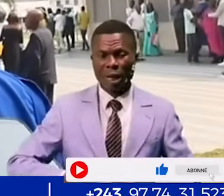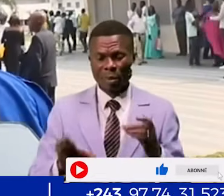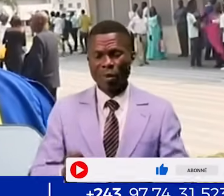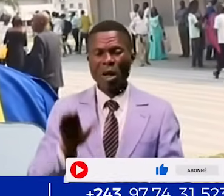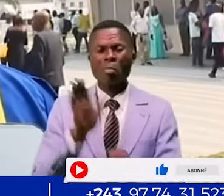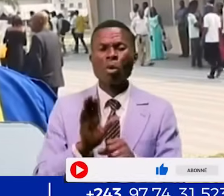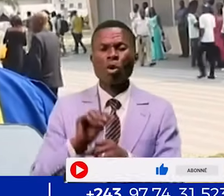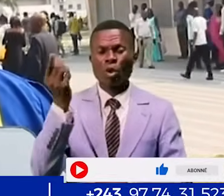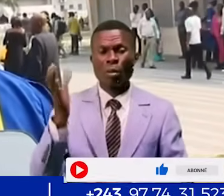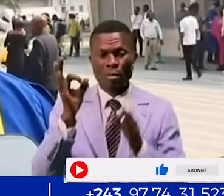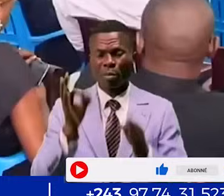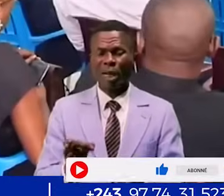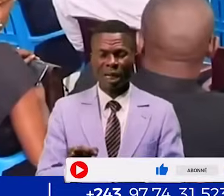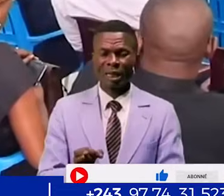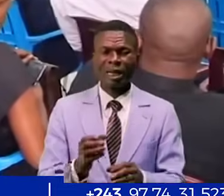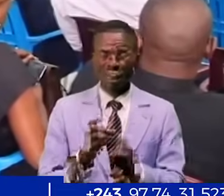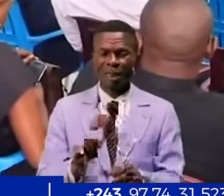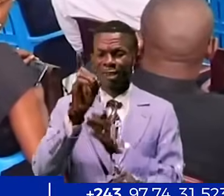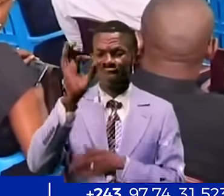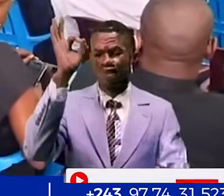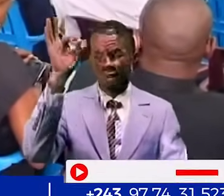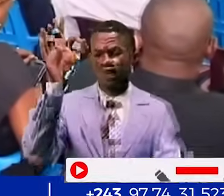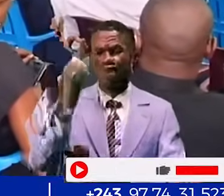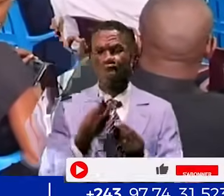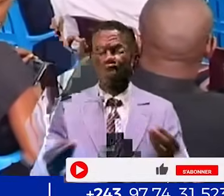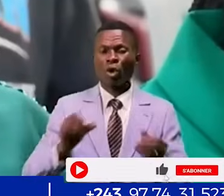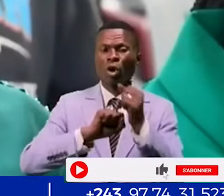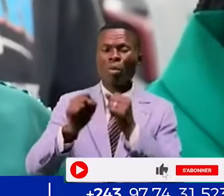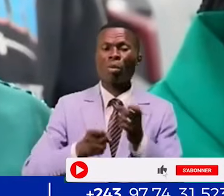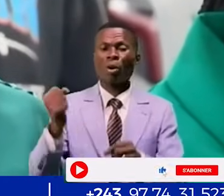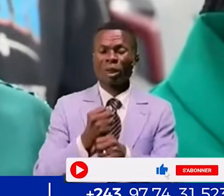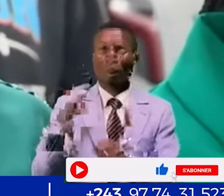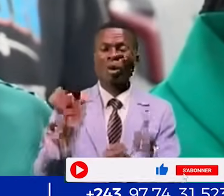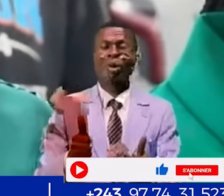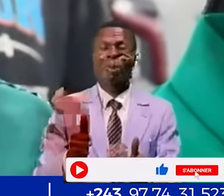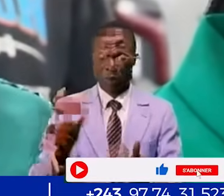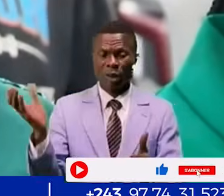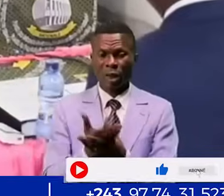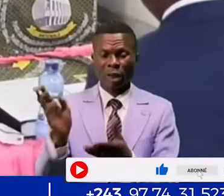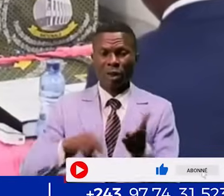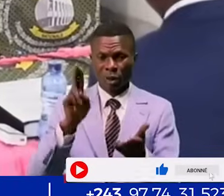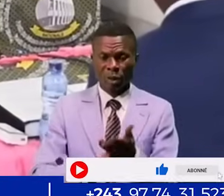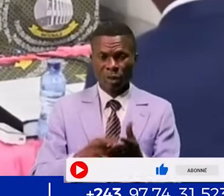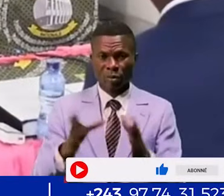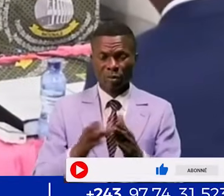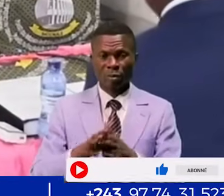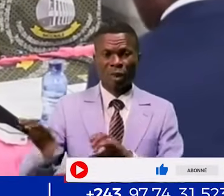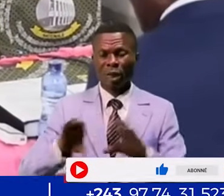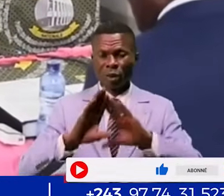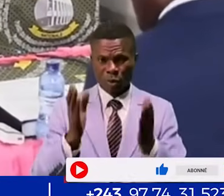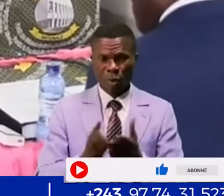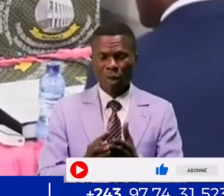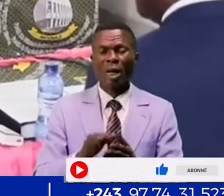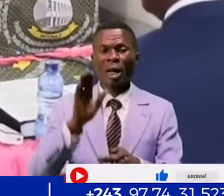de ressources, mais qui est convoitée aujourd'hui. La solution, c'est la promotion de la bonne gouvernance. Les accords conclus avec les multinationales